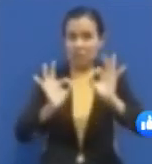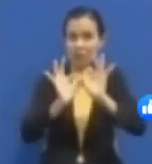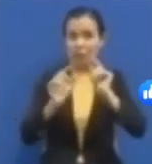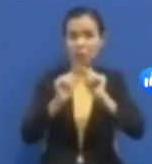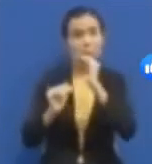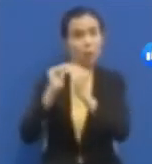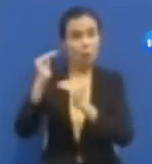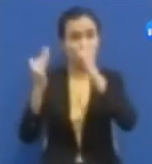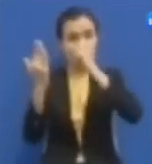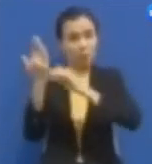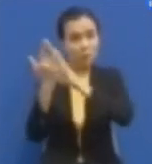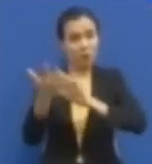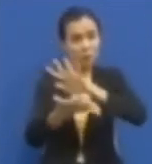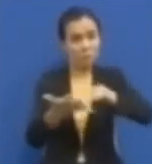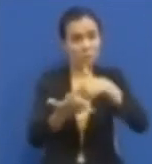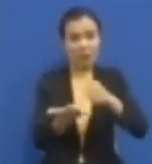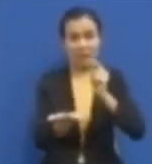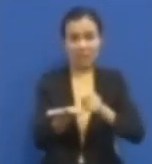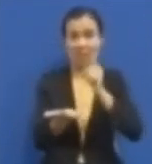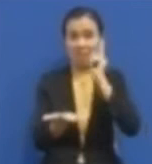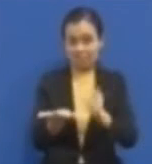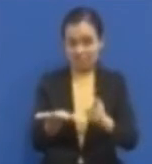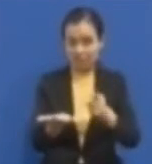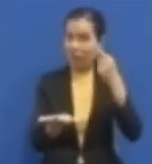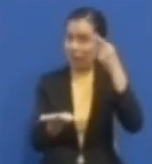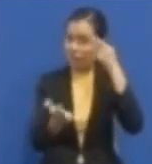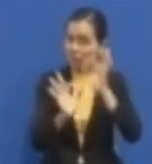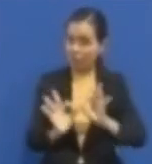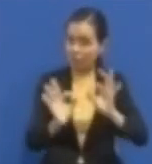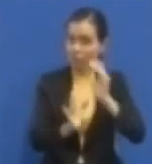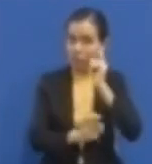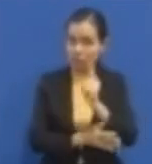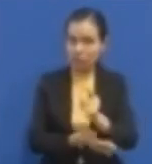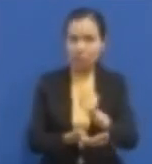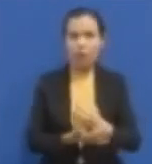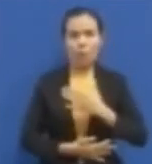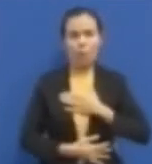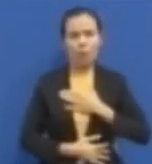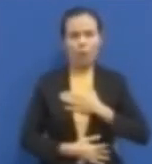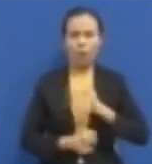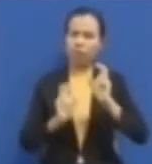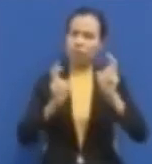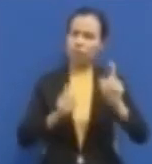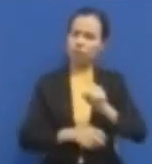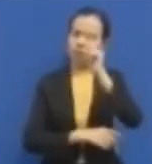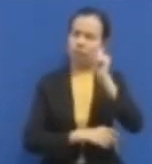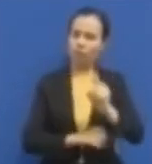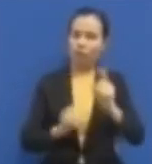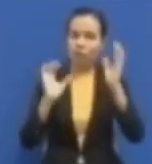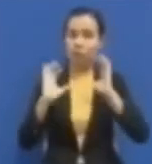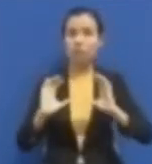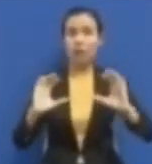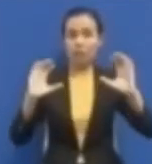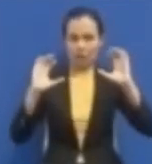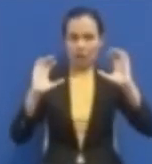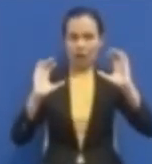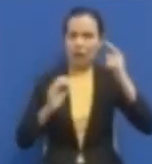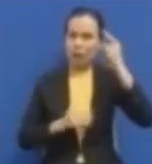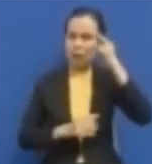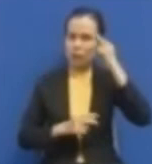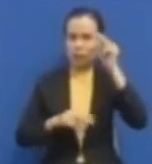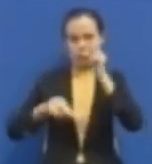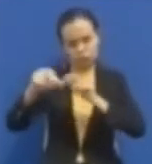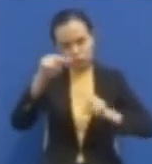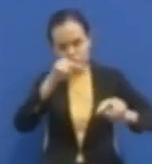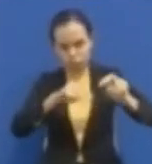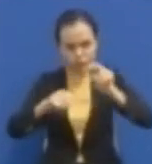รูปตามแผนนี้จริงหรือไม่ผมอยากขออนุญาตที่จะตั้งข้อสังเกตว่ารัฐบาลควรที่จะต้องกำกับและ